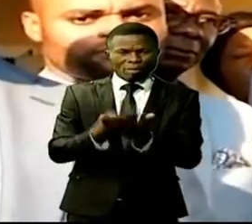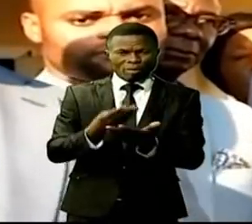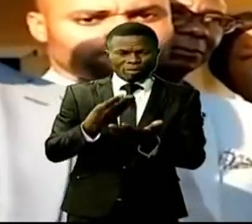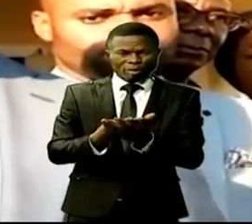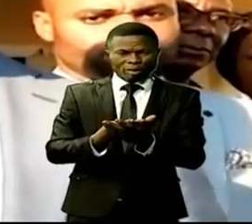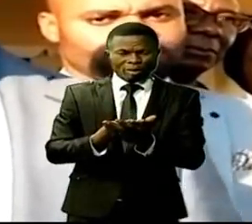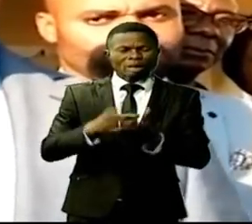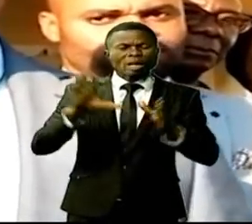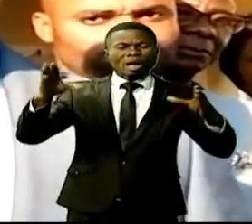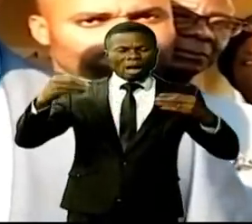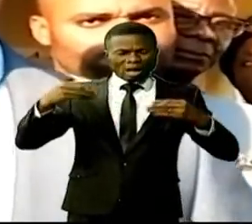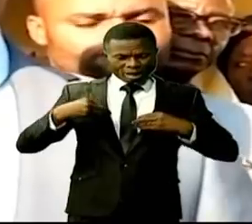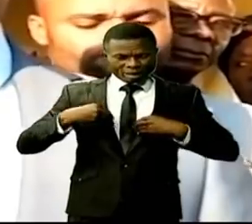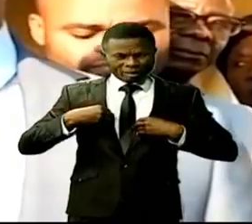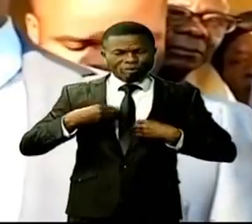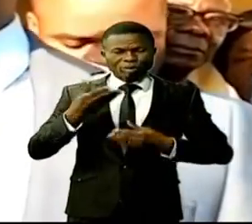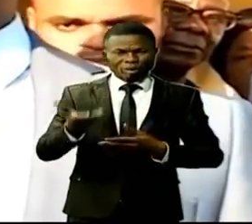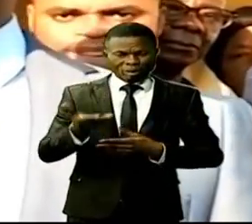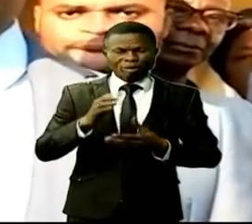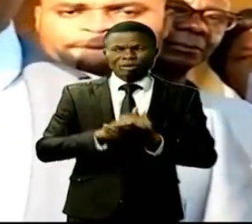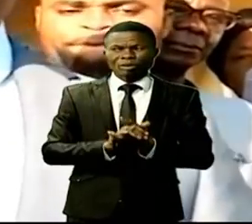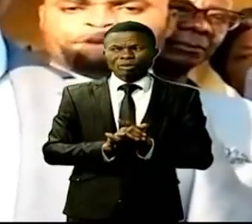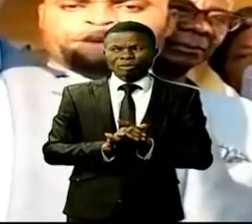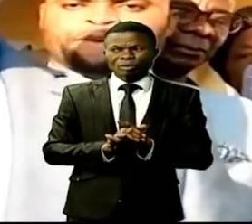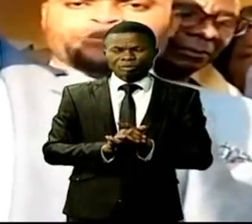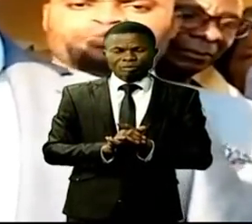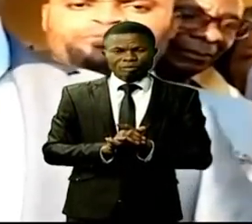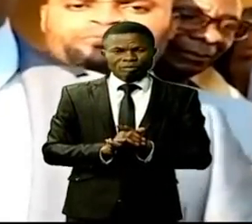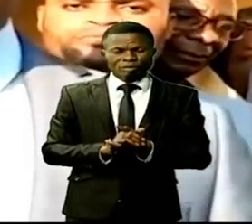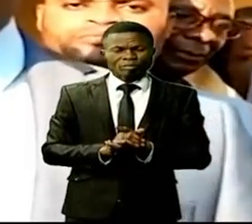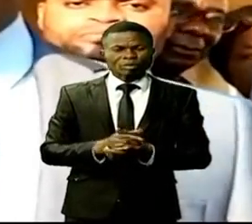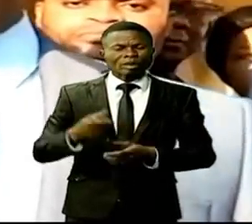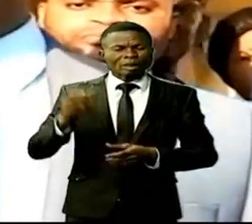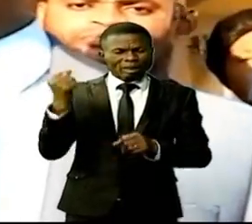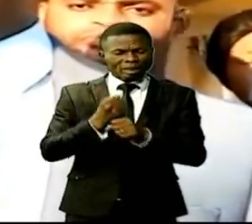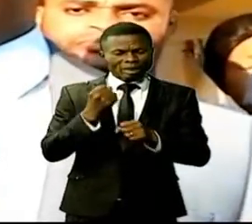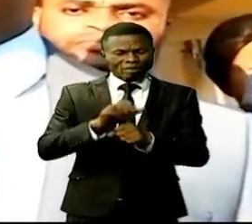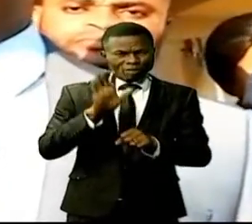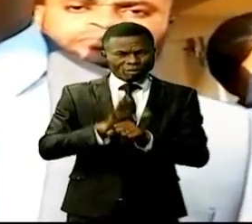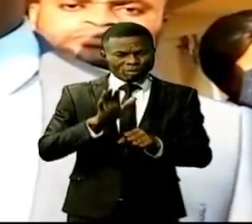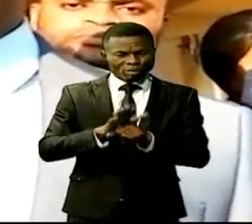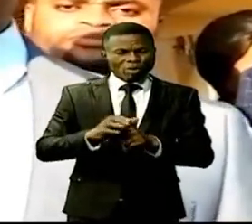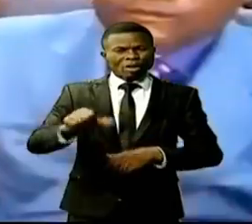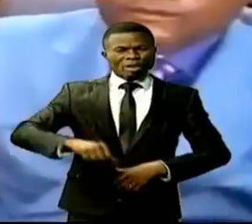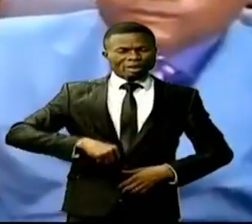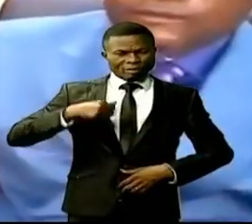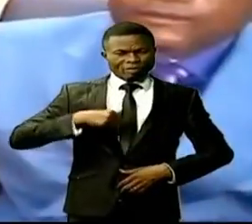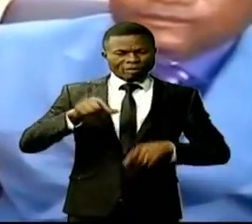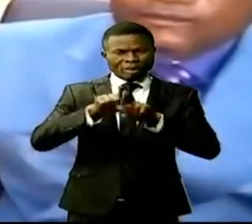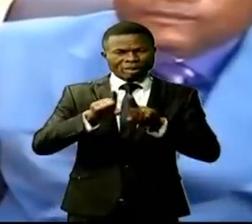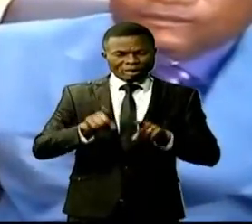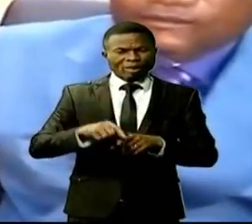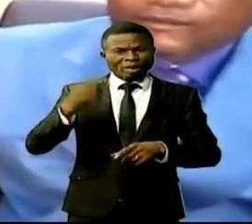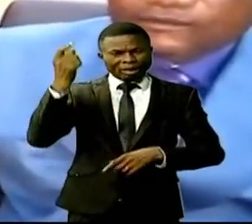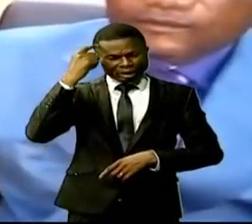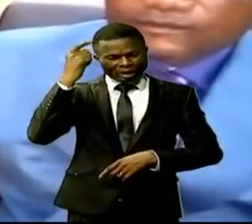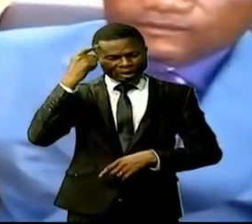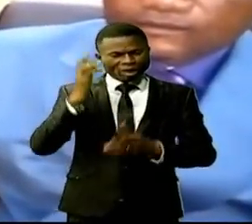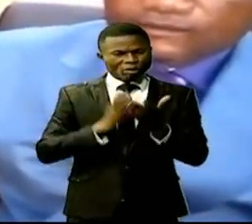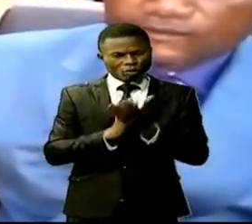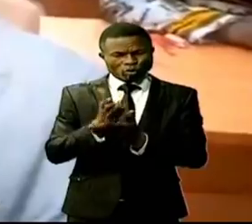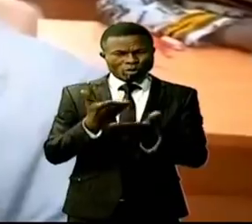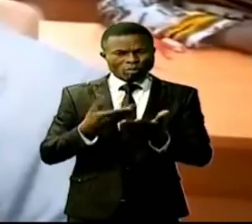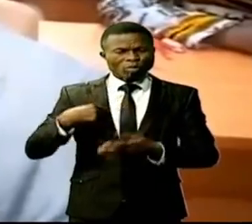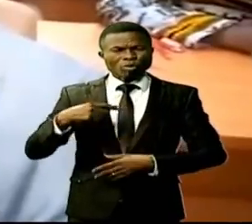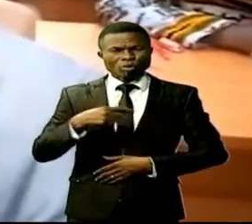déclarer recevable. Et donc pour nous, c'est un motif de joie, de fierté et du devoir bien accompli.